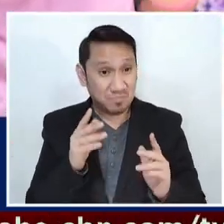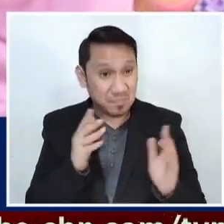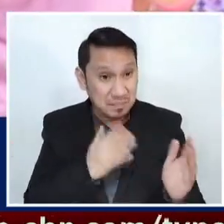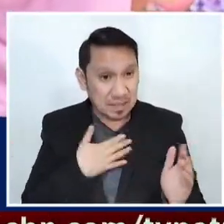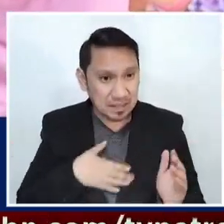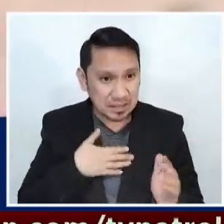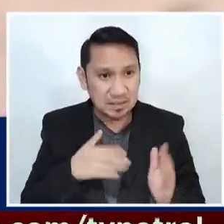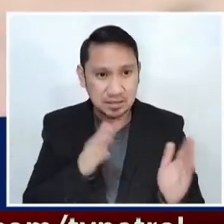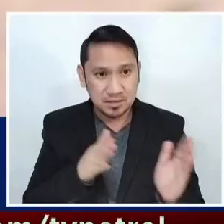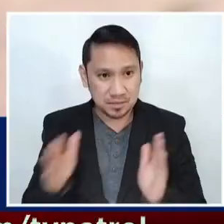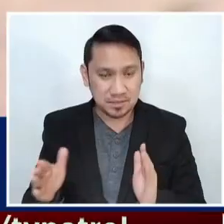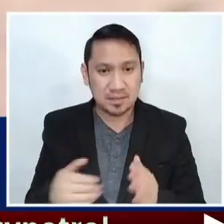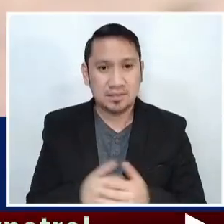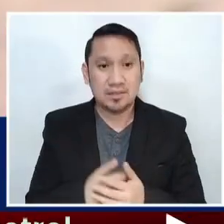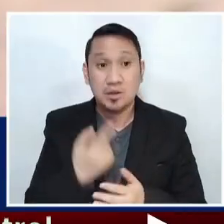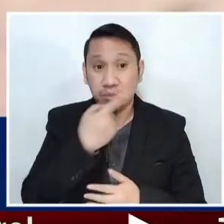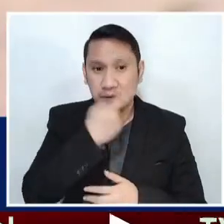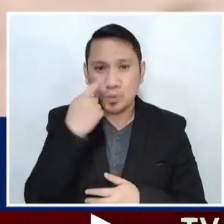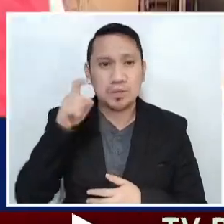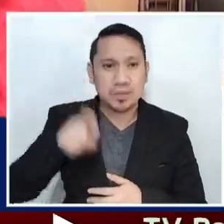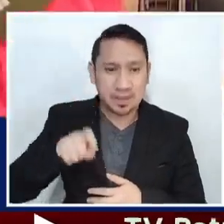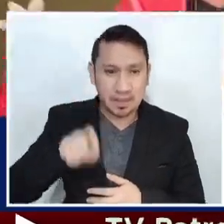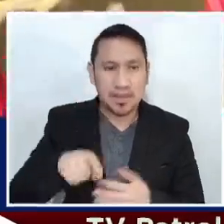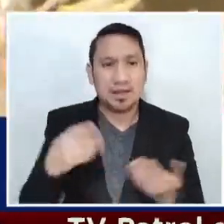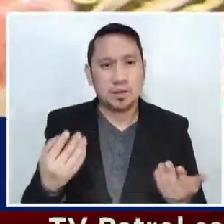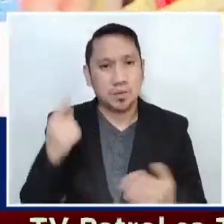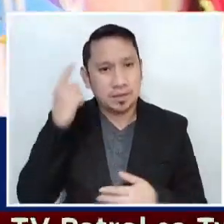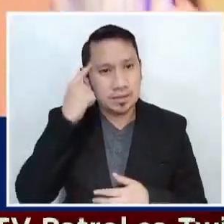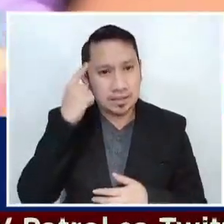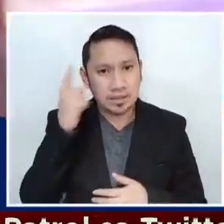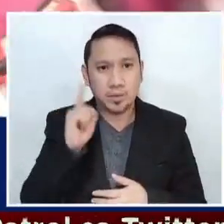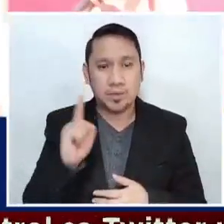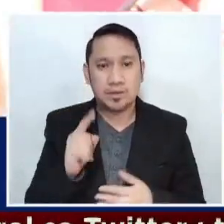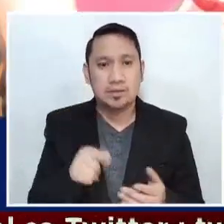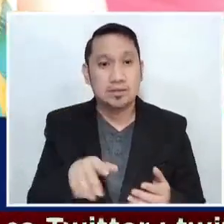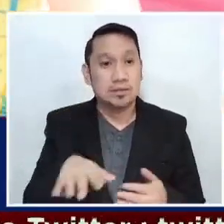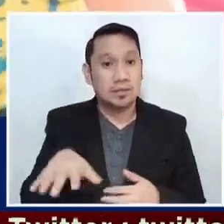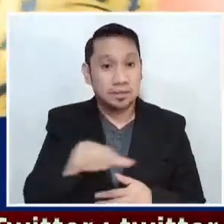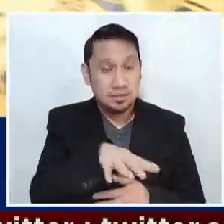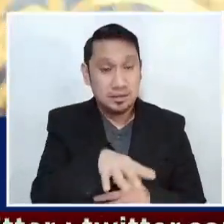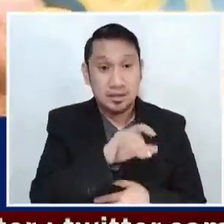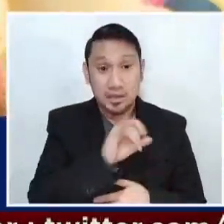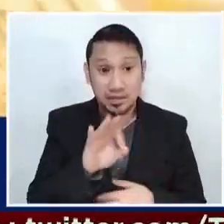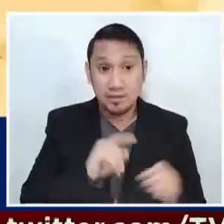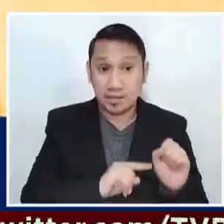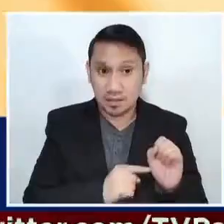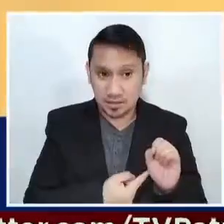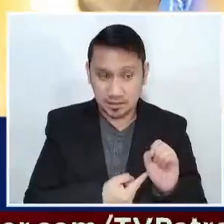para mapagkasya dahil kailangan pa ding isipin ang baon ng mga bata kapag